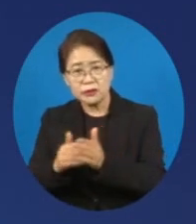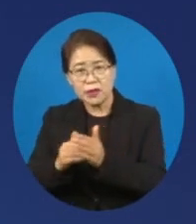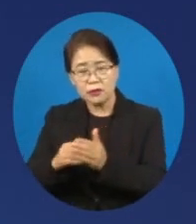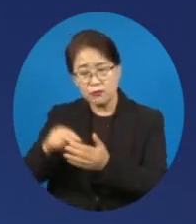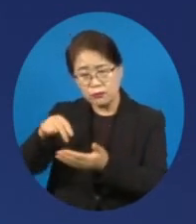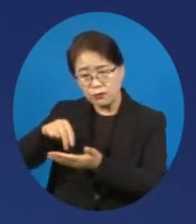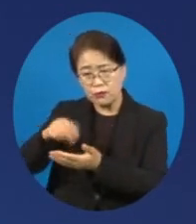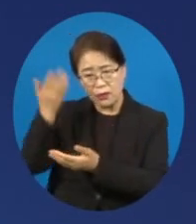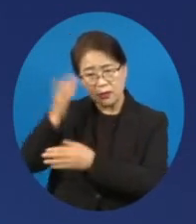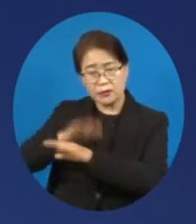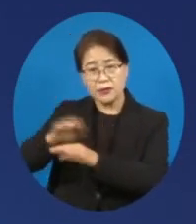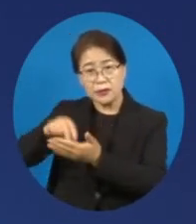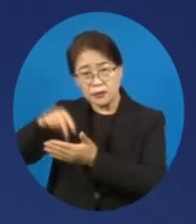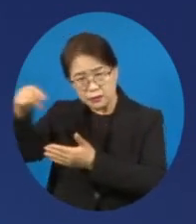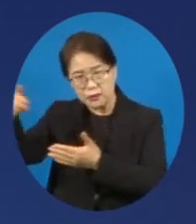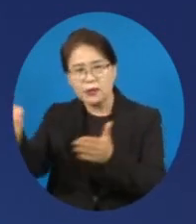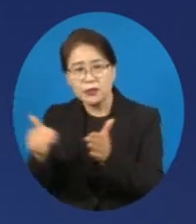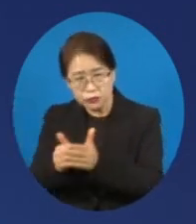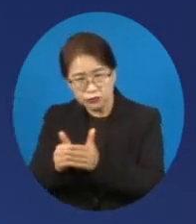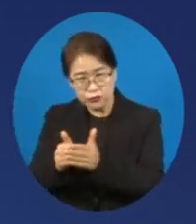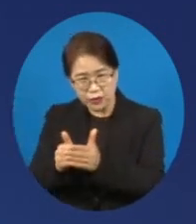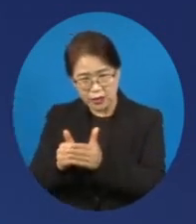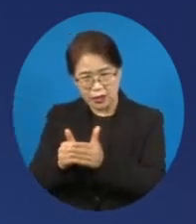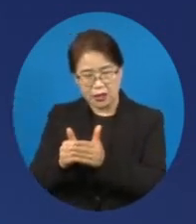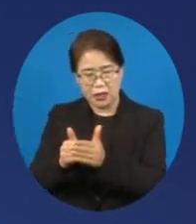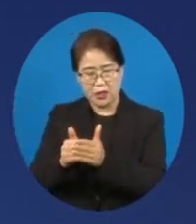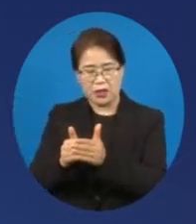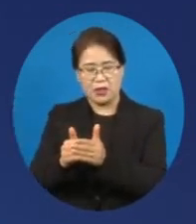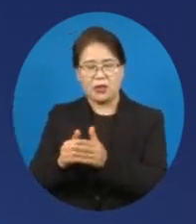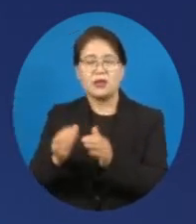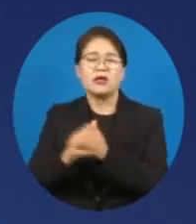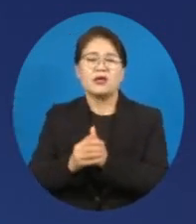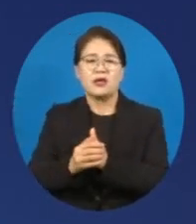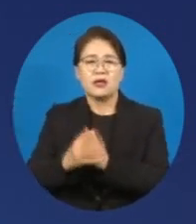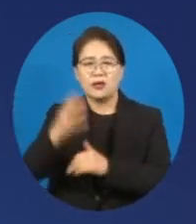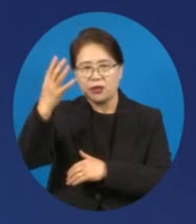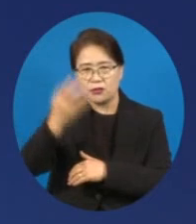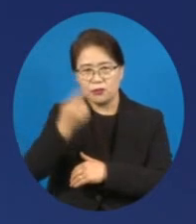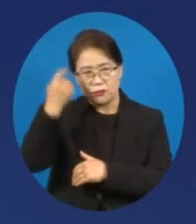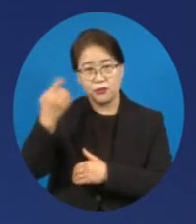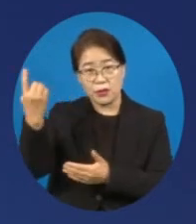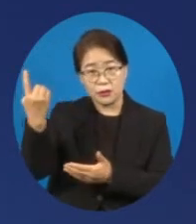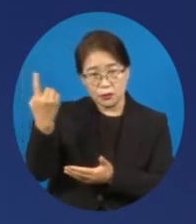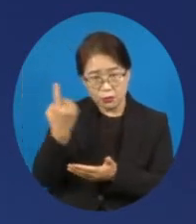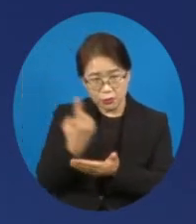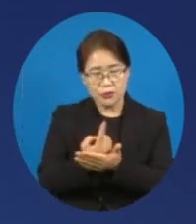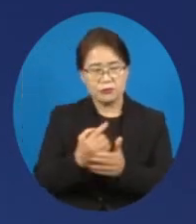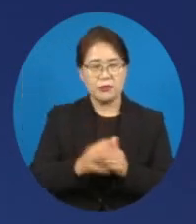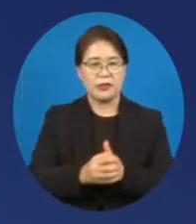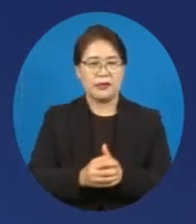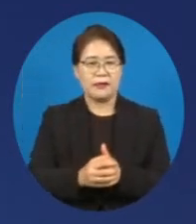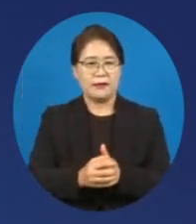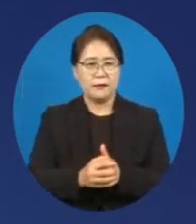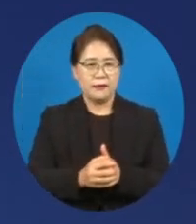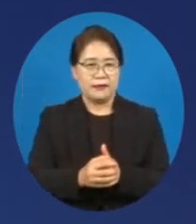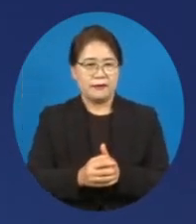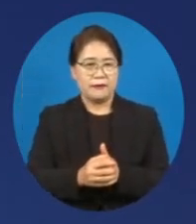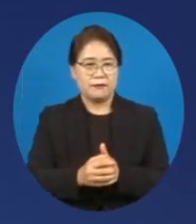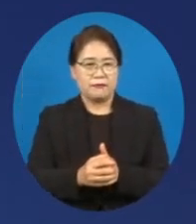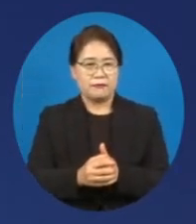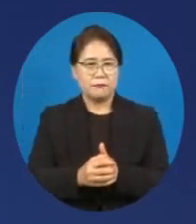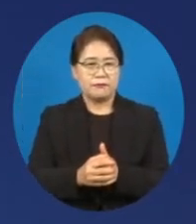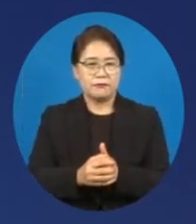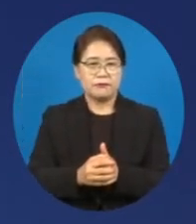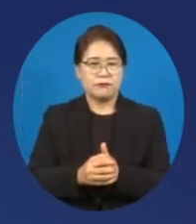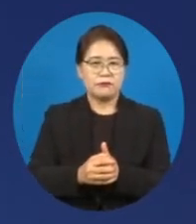보혜사 성령님이이 땅 가운데 오시지 않았습니까 그러므로이 세상에 줄 수 없는이 평화는요